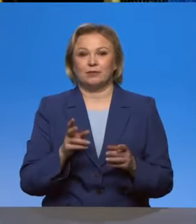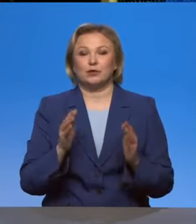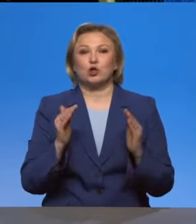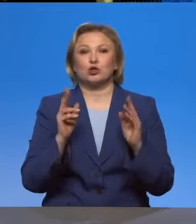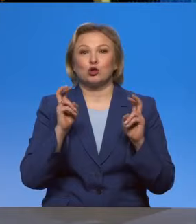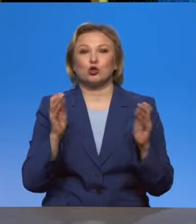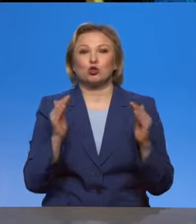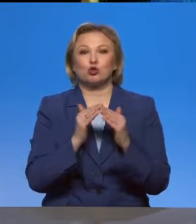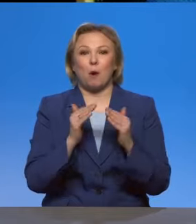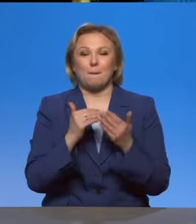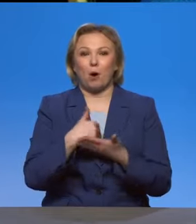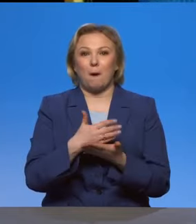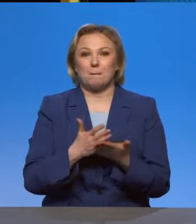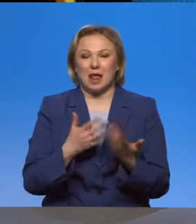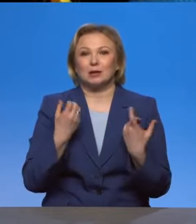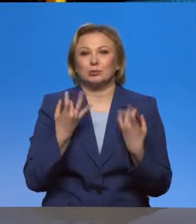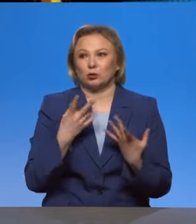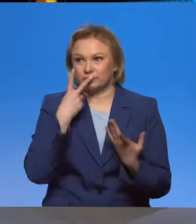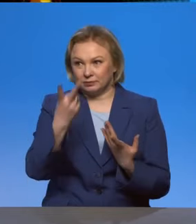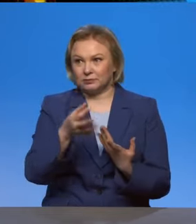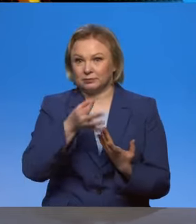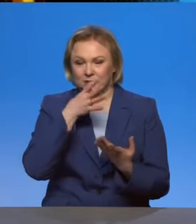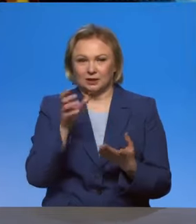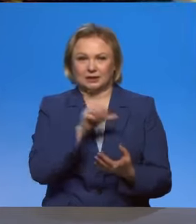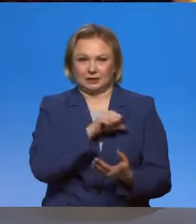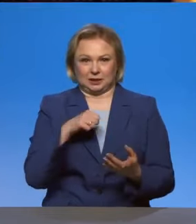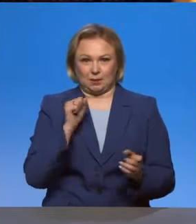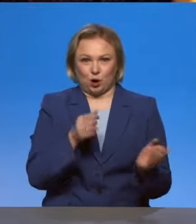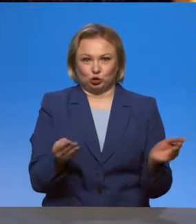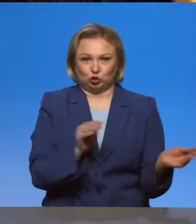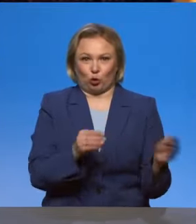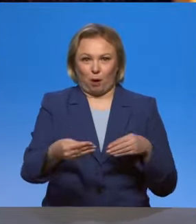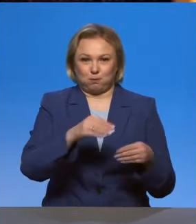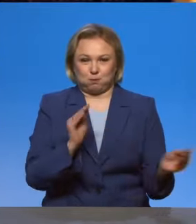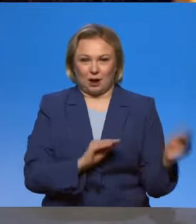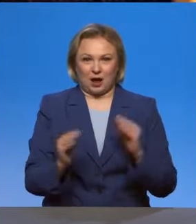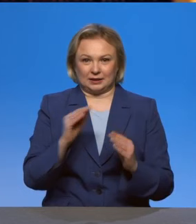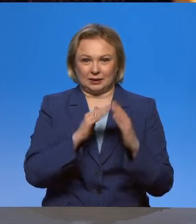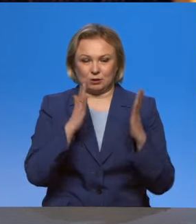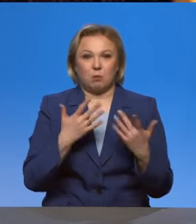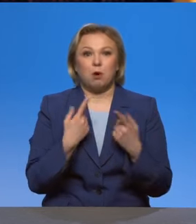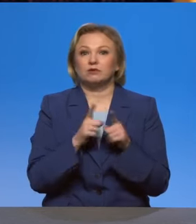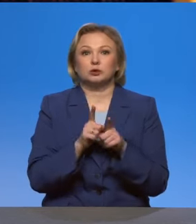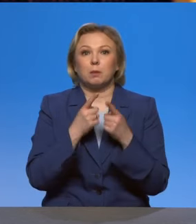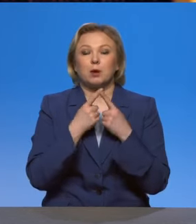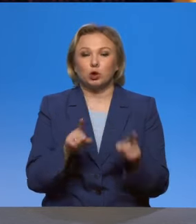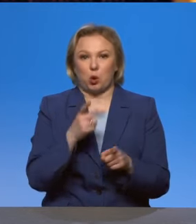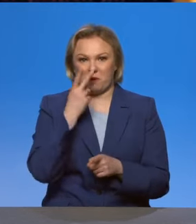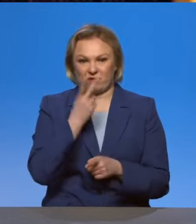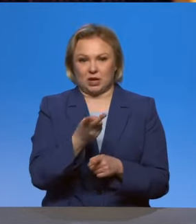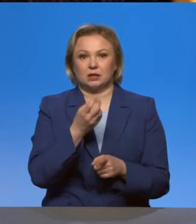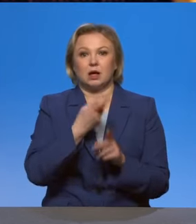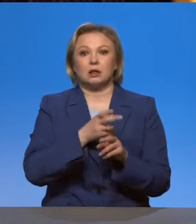домокомплекты, да, которые ты можешь просто уже собрать, собственно, сам этот дом. То есть он по-другому выглядит. Это хороший, качественный,